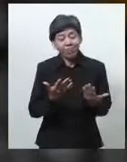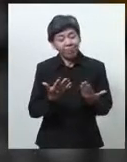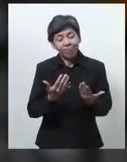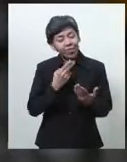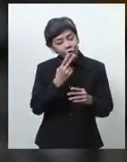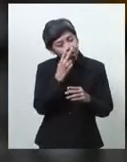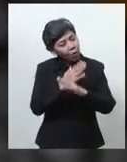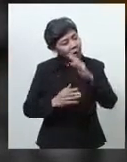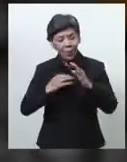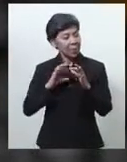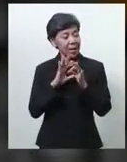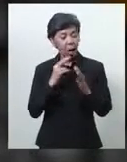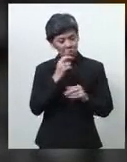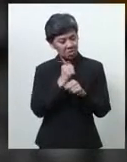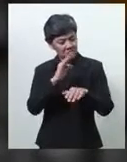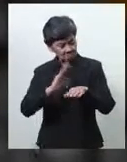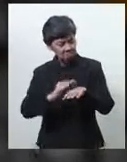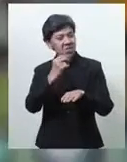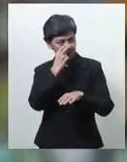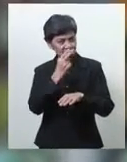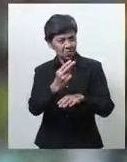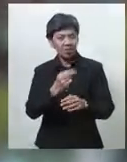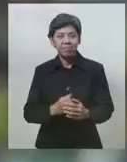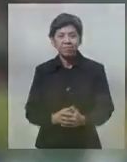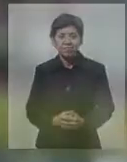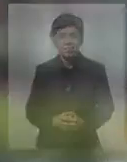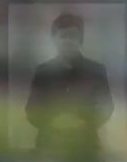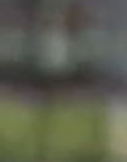ความแตกต่างเรื่องพิการผมไม่ได้มองตรงนั้น